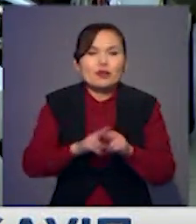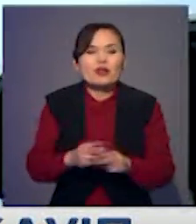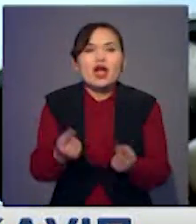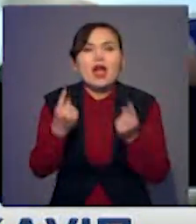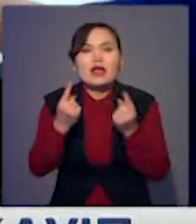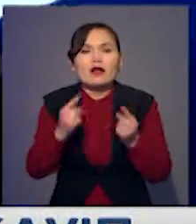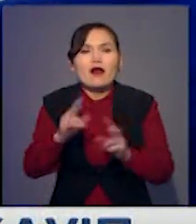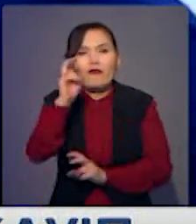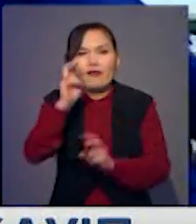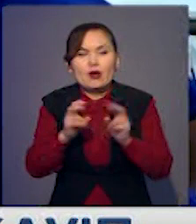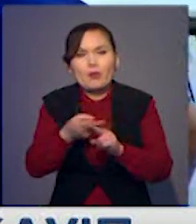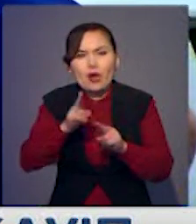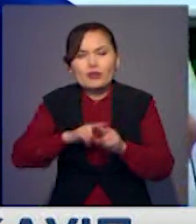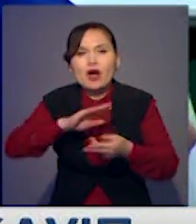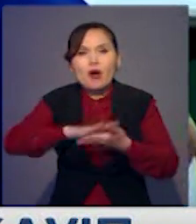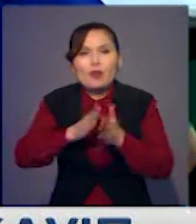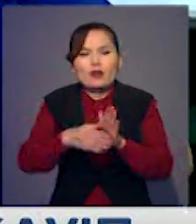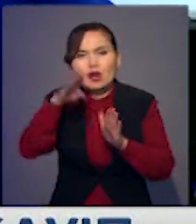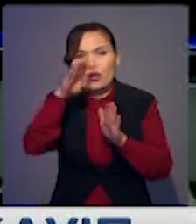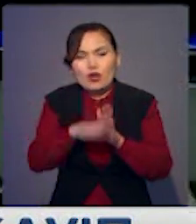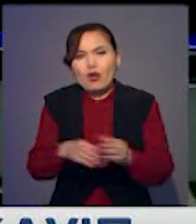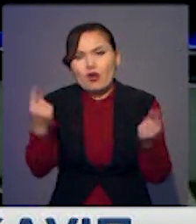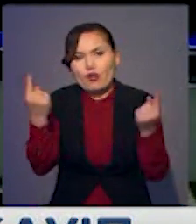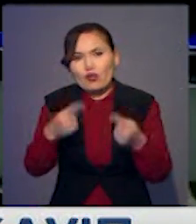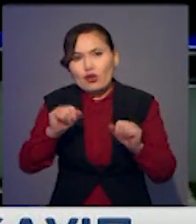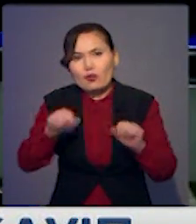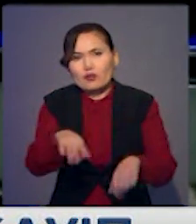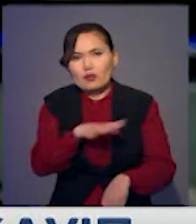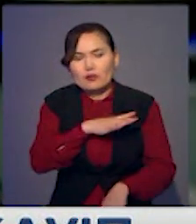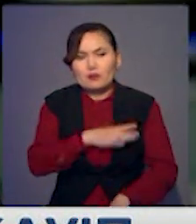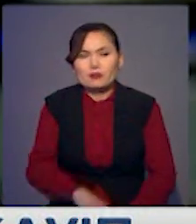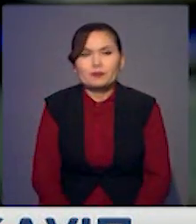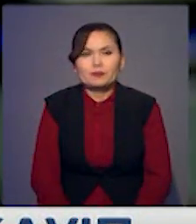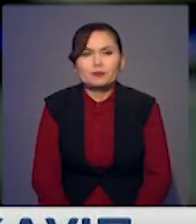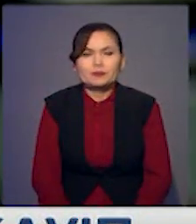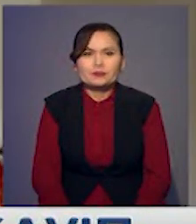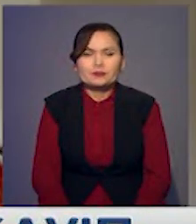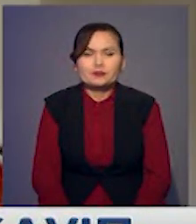ірі фирмалар осы жағдайға дағдарыстық жоспарларын әзірлеп үлгерген.